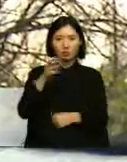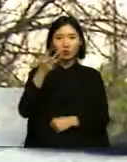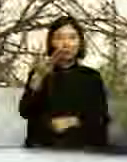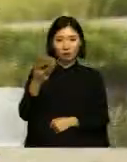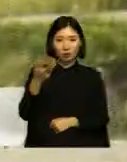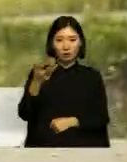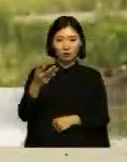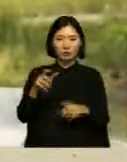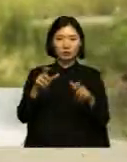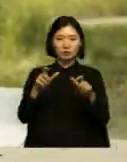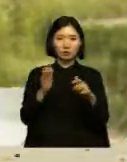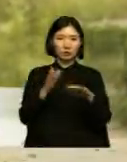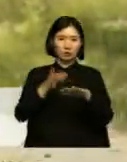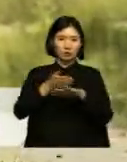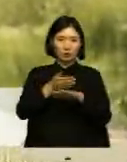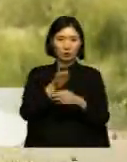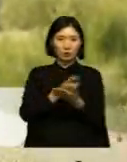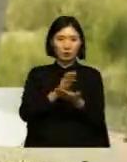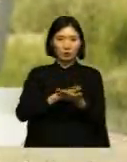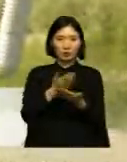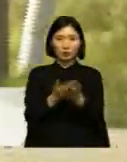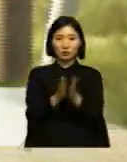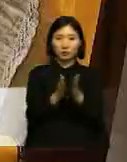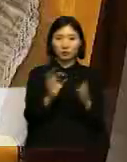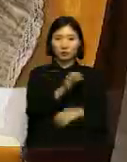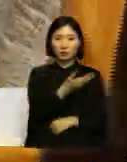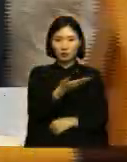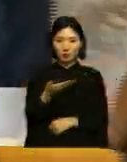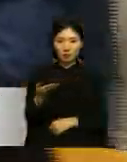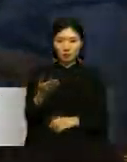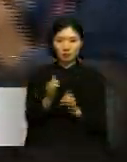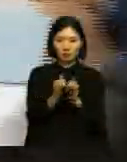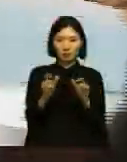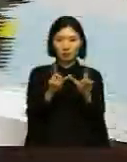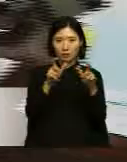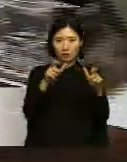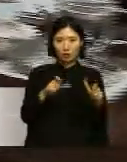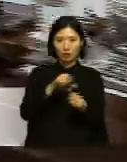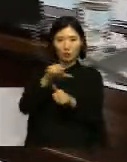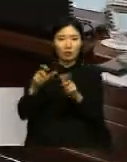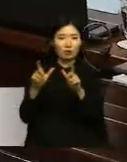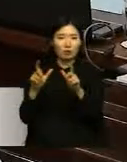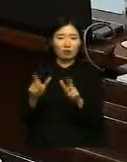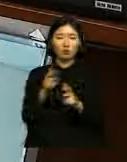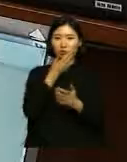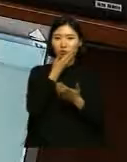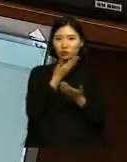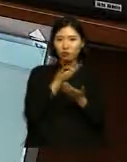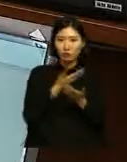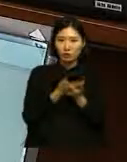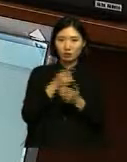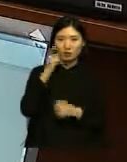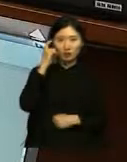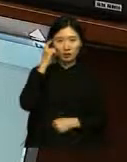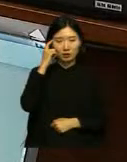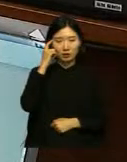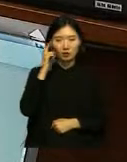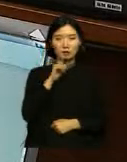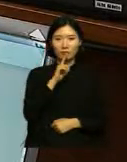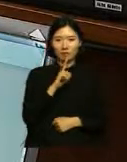28곳. 뒤늦게 조례 개정에 나선 양평군은 주민들의 생활권과 환경권을 중요하게 다뤘다는